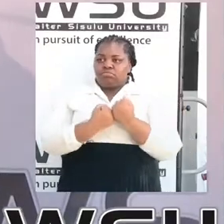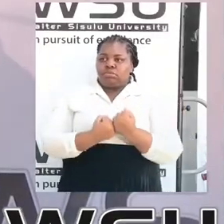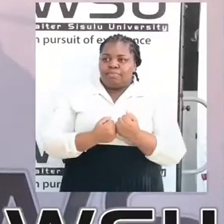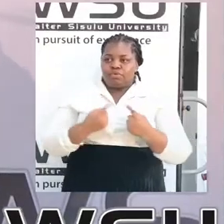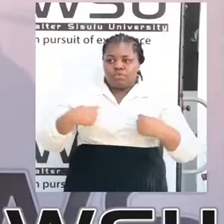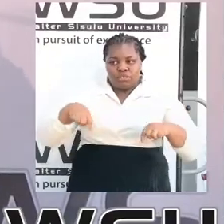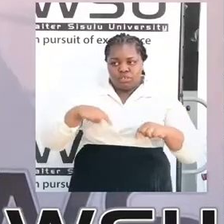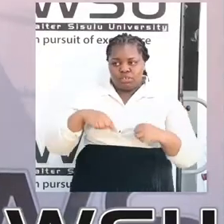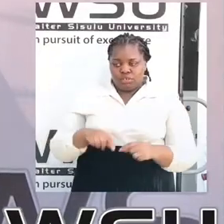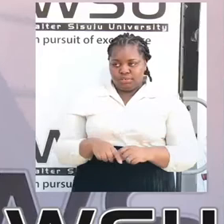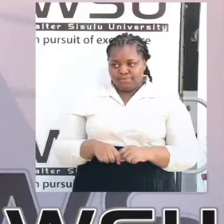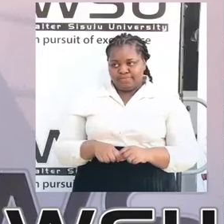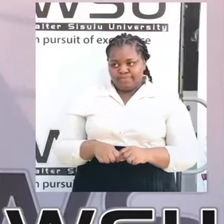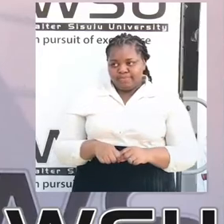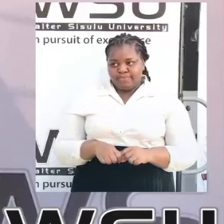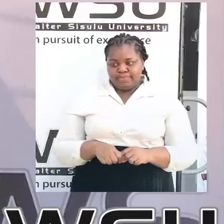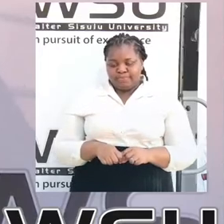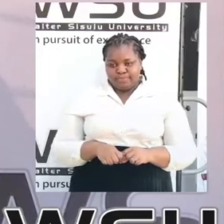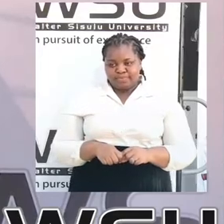kulo.